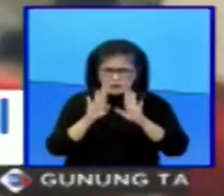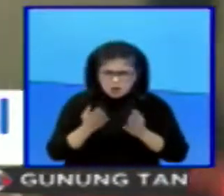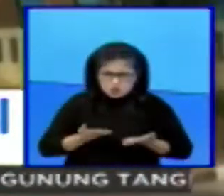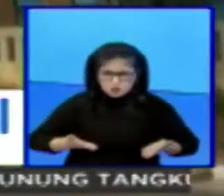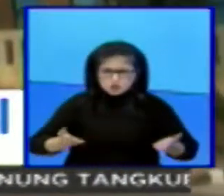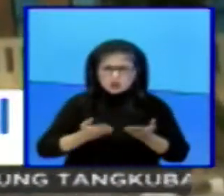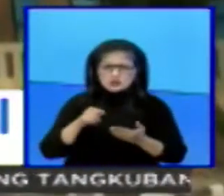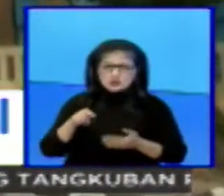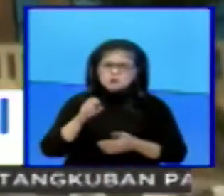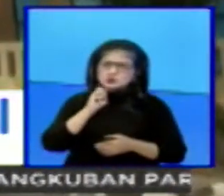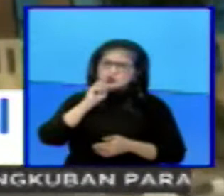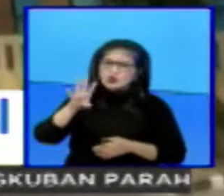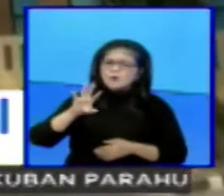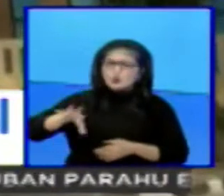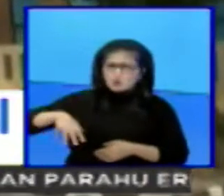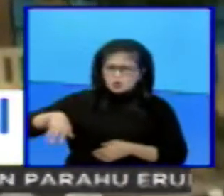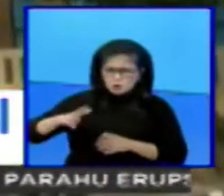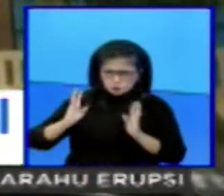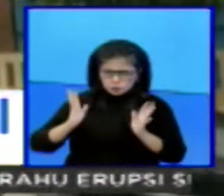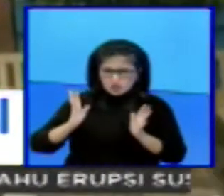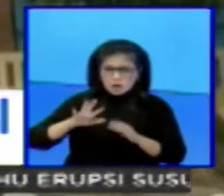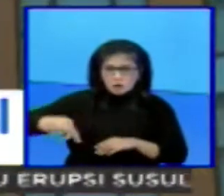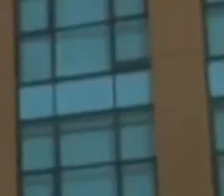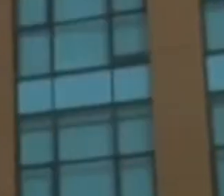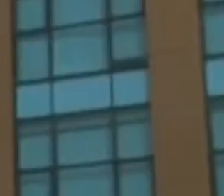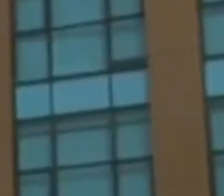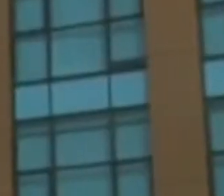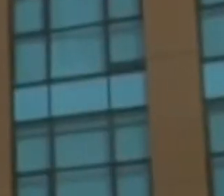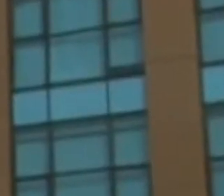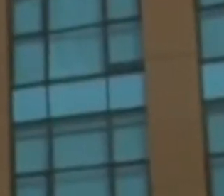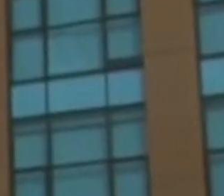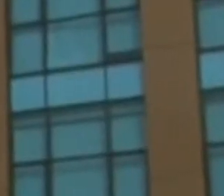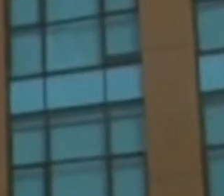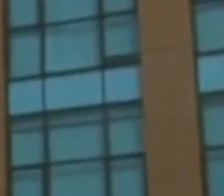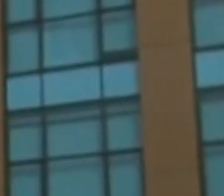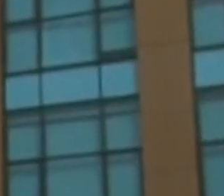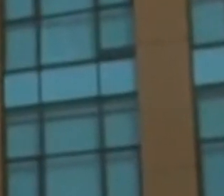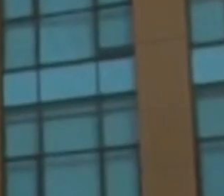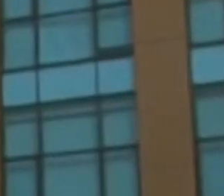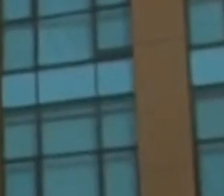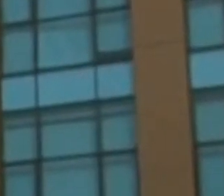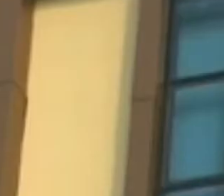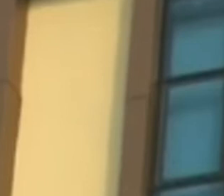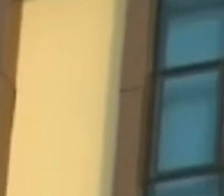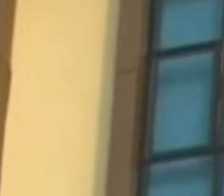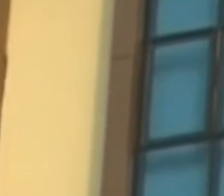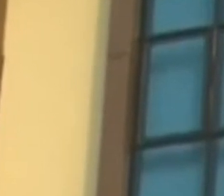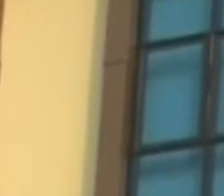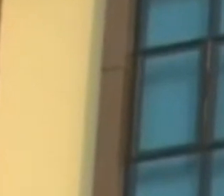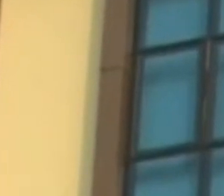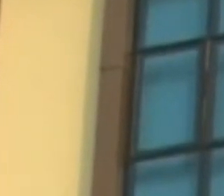keluarga. Menurut keluarga, Abah Grandong dikenal sering melakukan tindakan aneh seperti kerasukan dan mempelajari ilmu